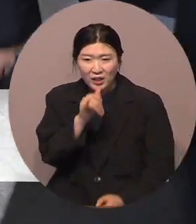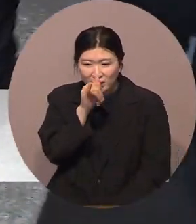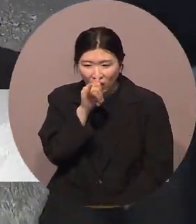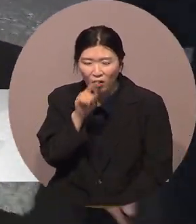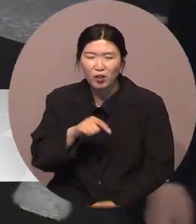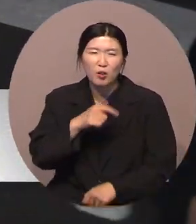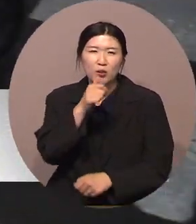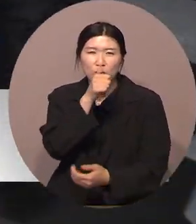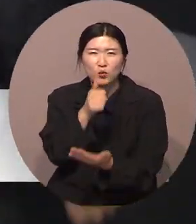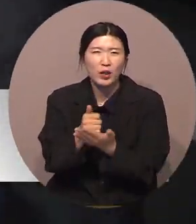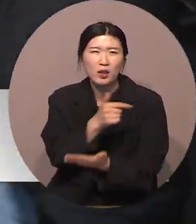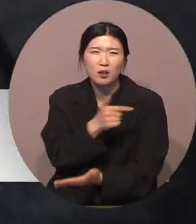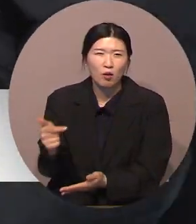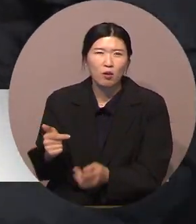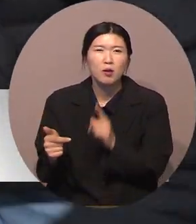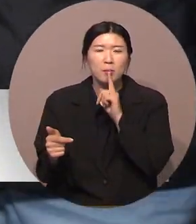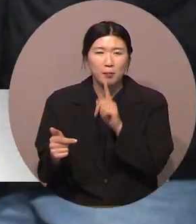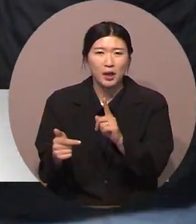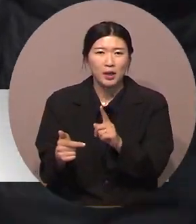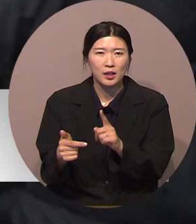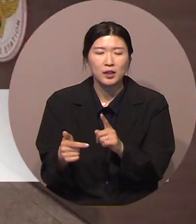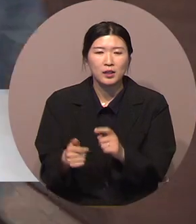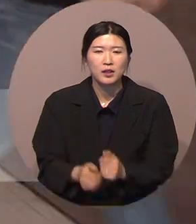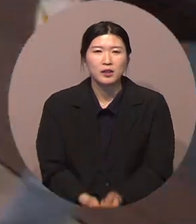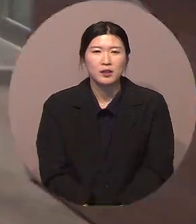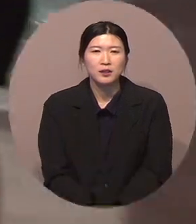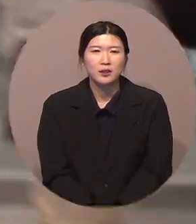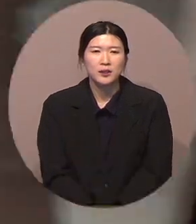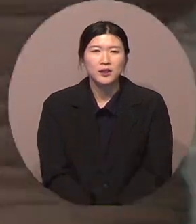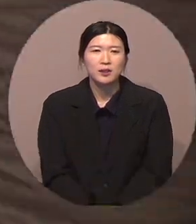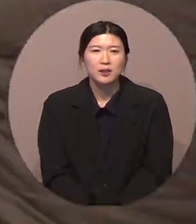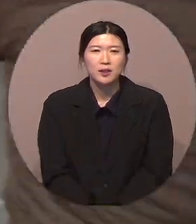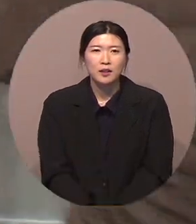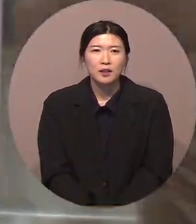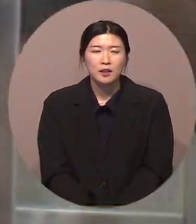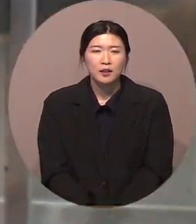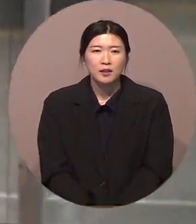준비하는 등 죄질이 나쁘다며 양형 이유를